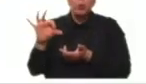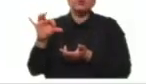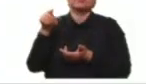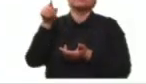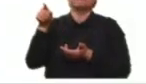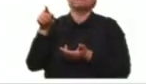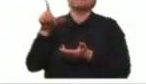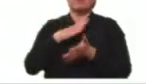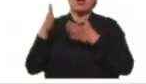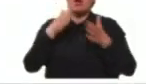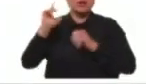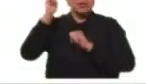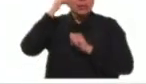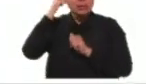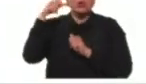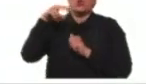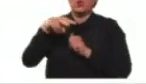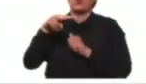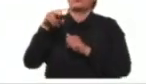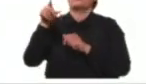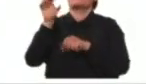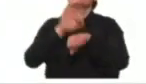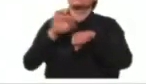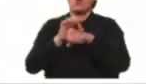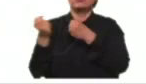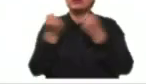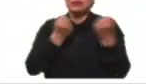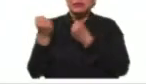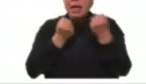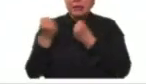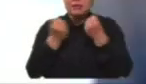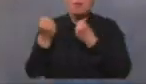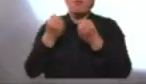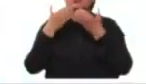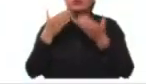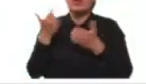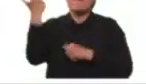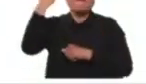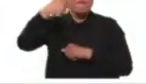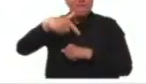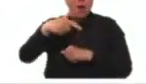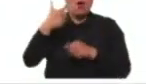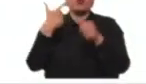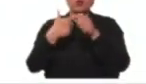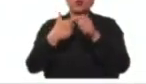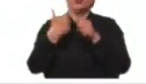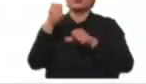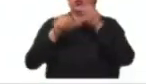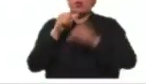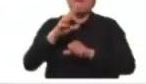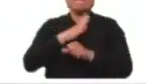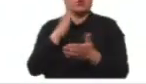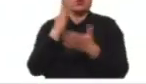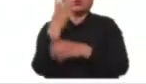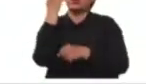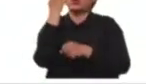Statystycznego, które przygotowało Centrum Unijnych Projektów Transportowych, za co bardzo dziękujemy, w 2022 roku funkcjonowało